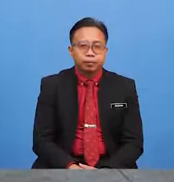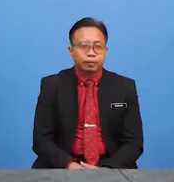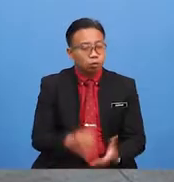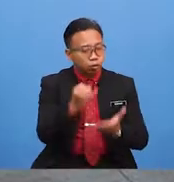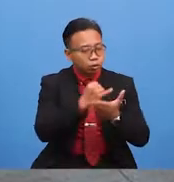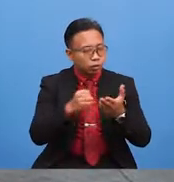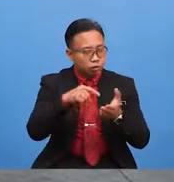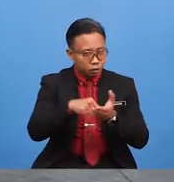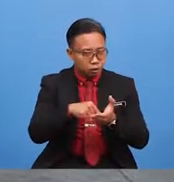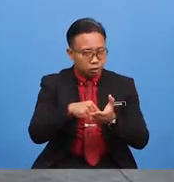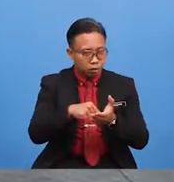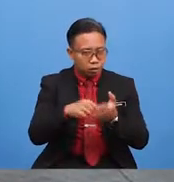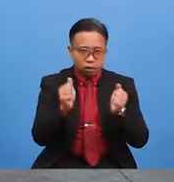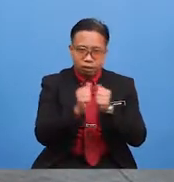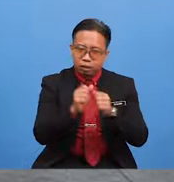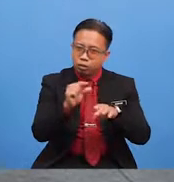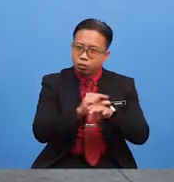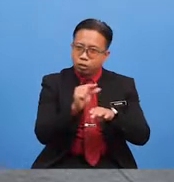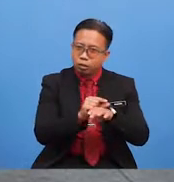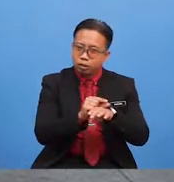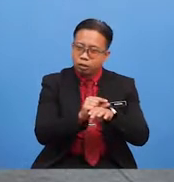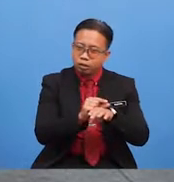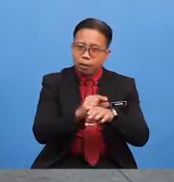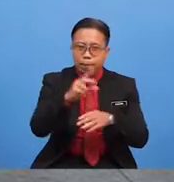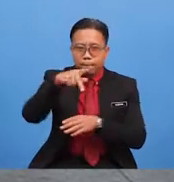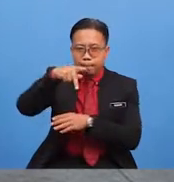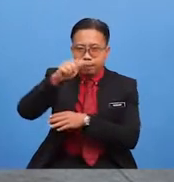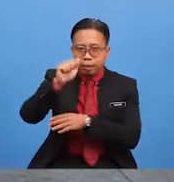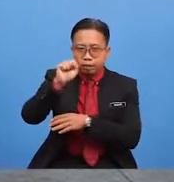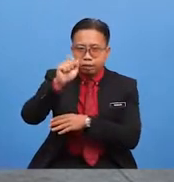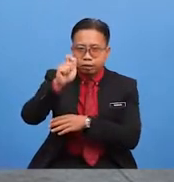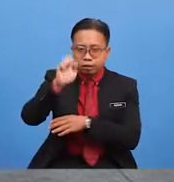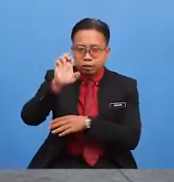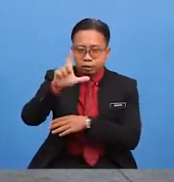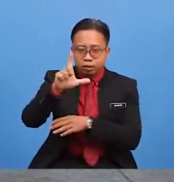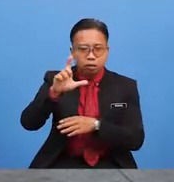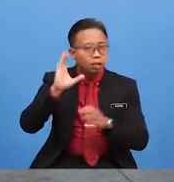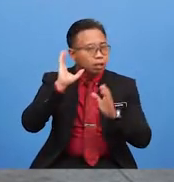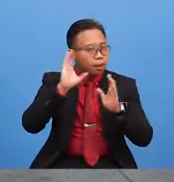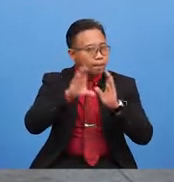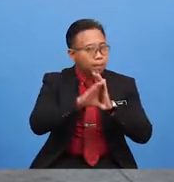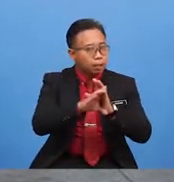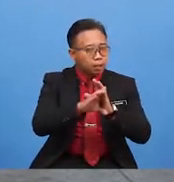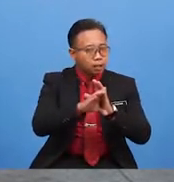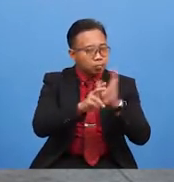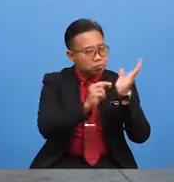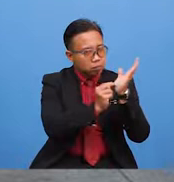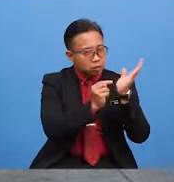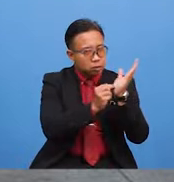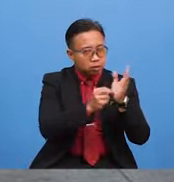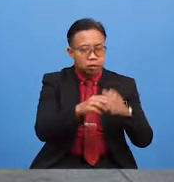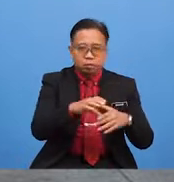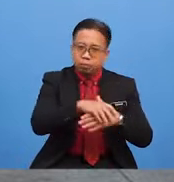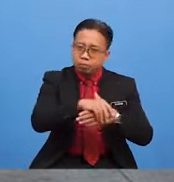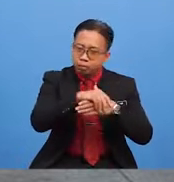Karya ini dihasilkan dengan menggunakan media pastel yang menggambarkan seorang jururawat